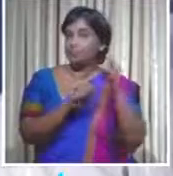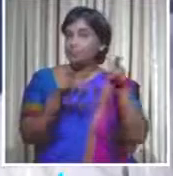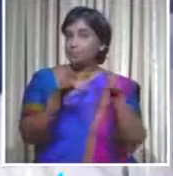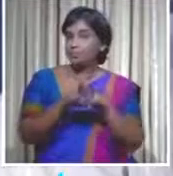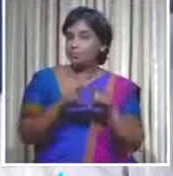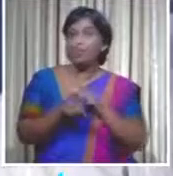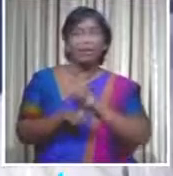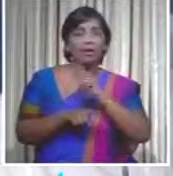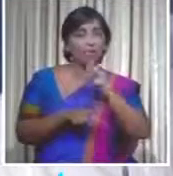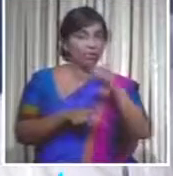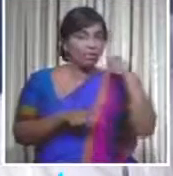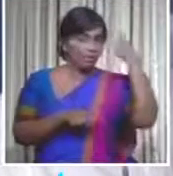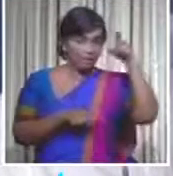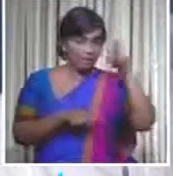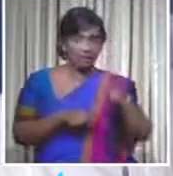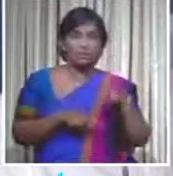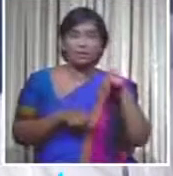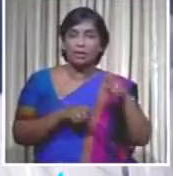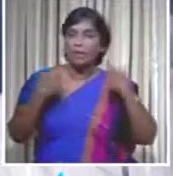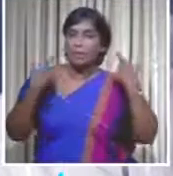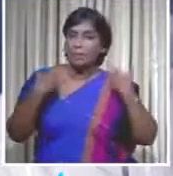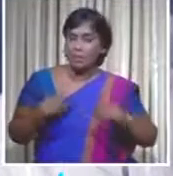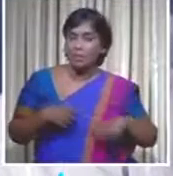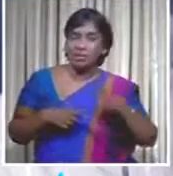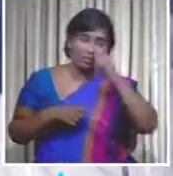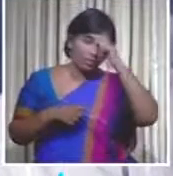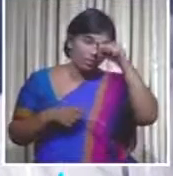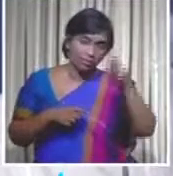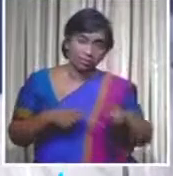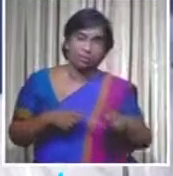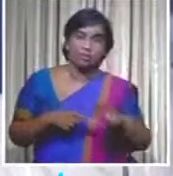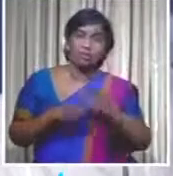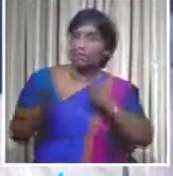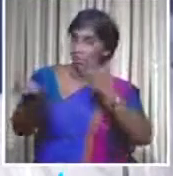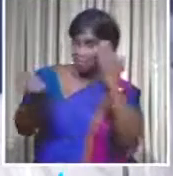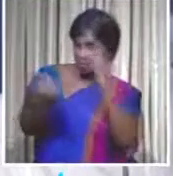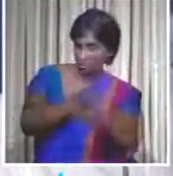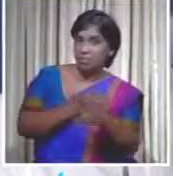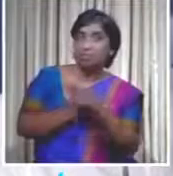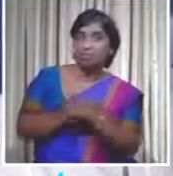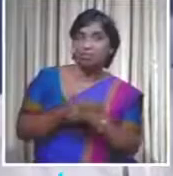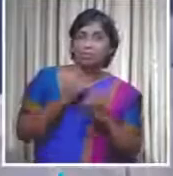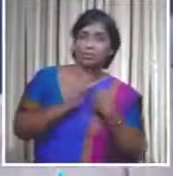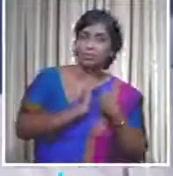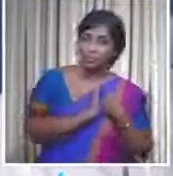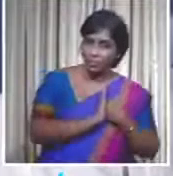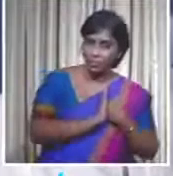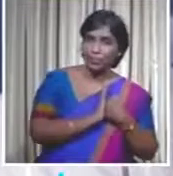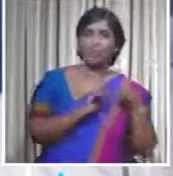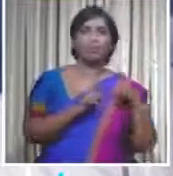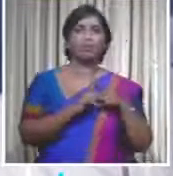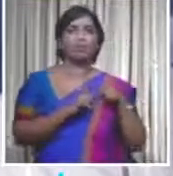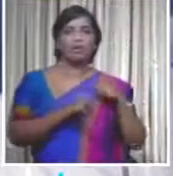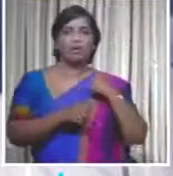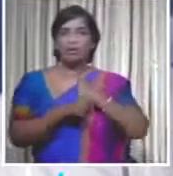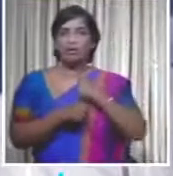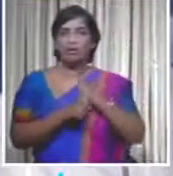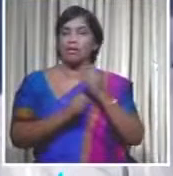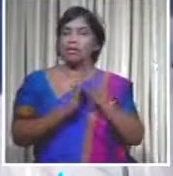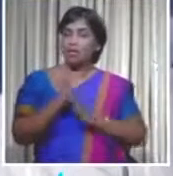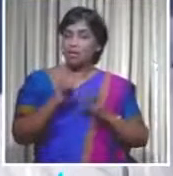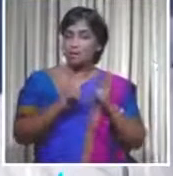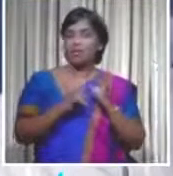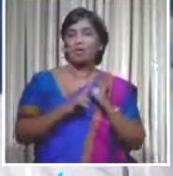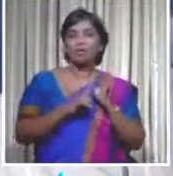अभी आनो तुम्हें मे महिंद राजपक्ष महत्या सलकुट कलगुण सलकन आंडे मति अमति